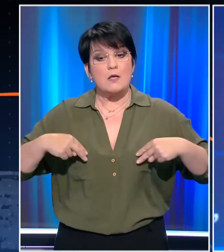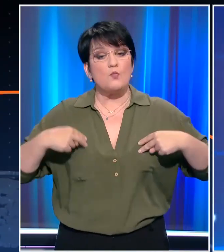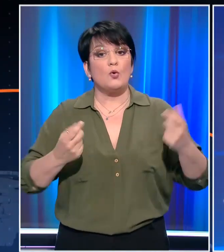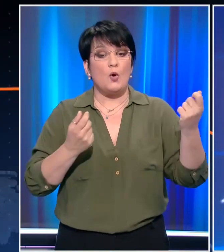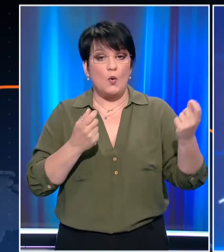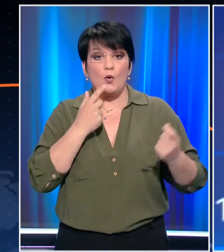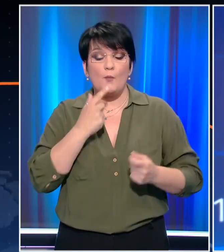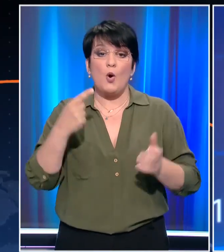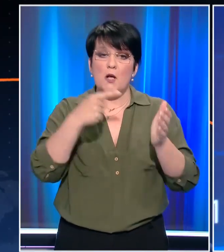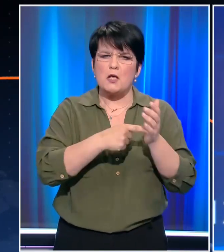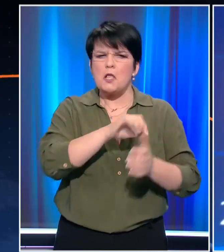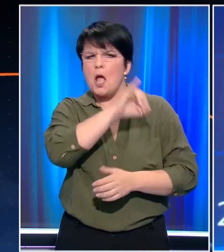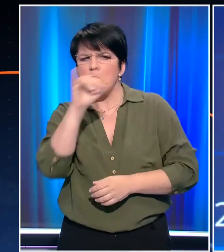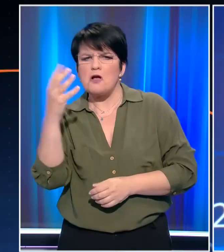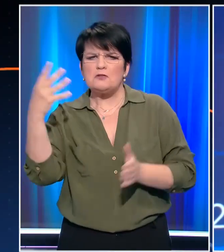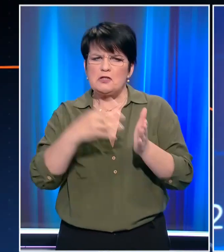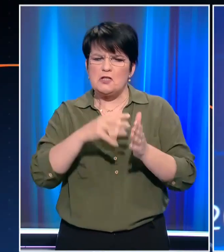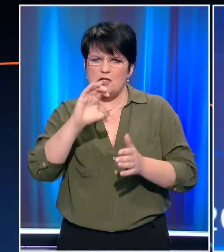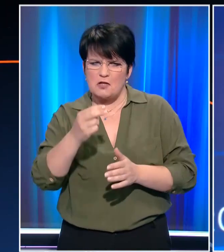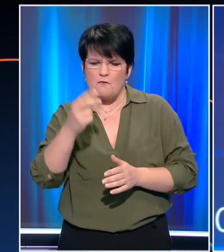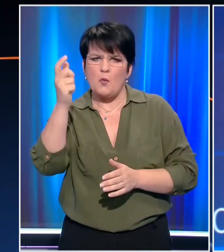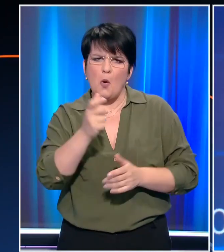Υπότιτλοι AUTHORWAVE